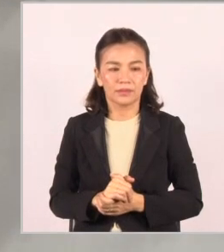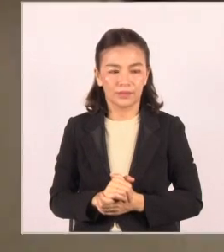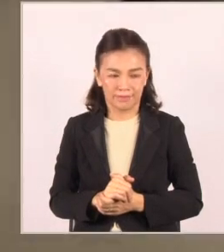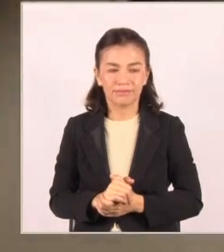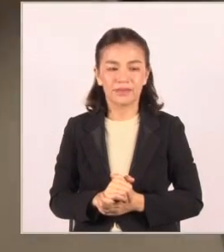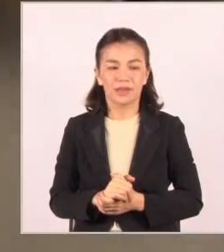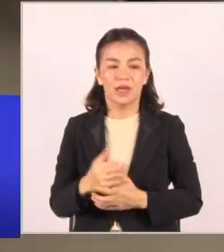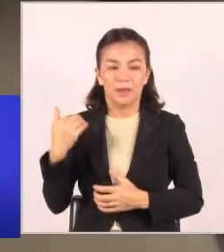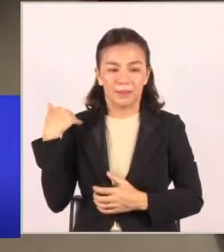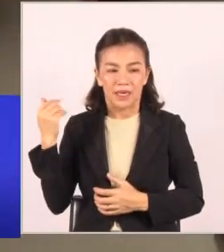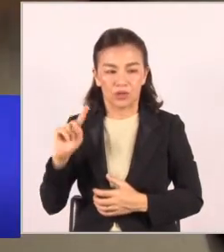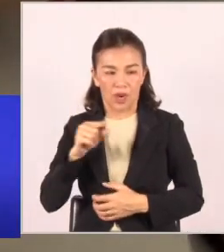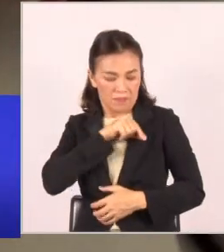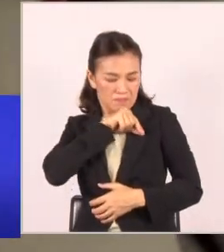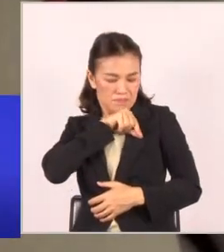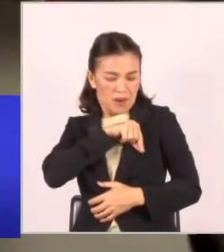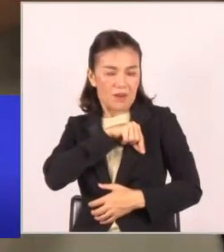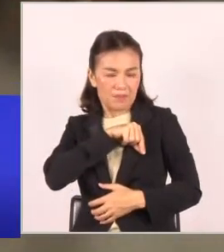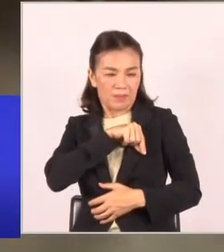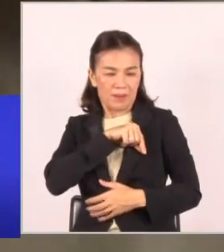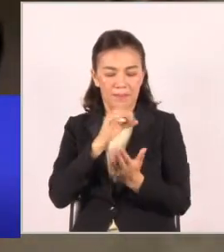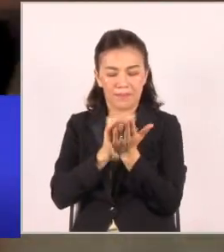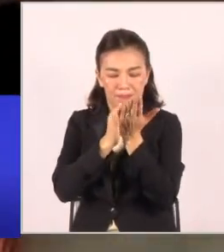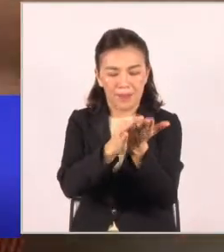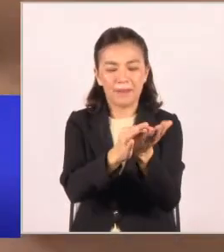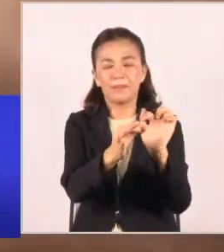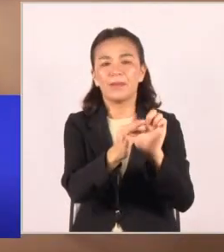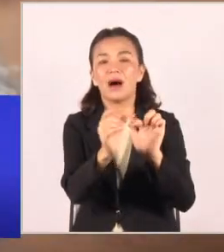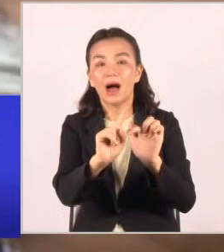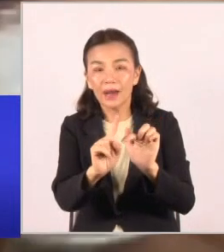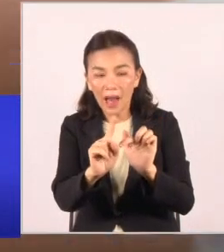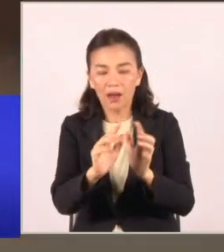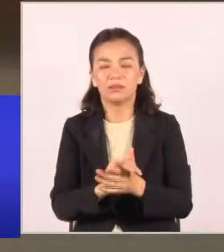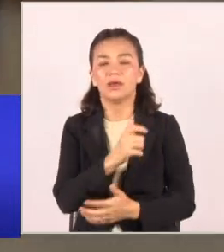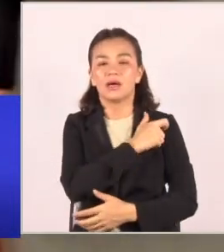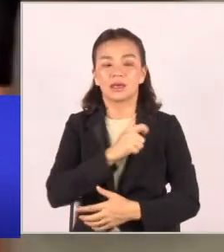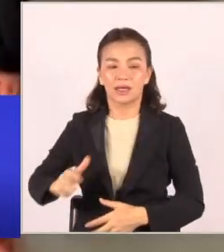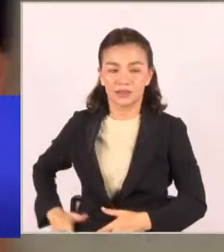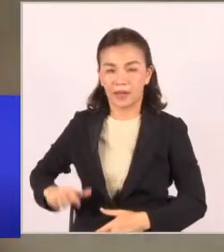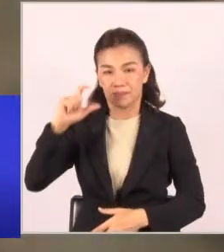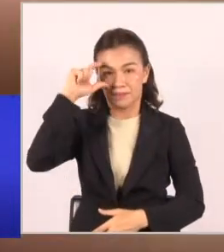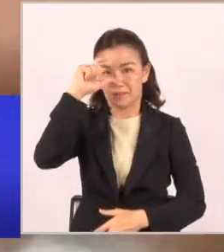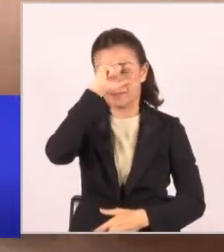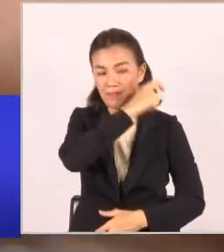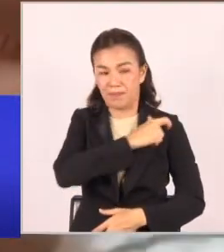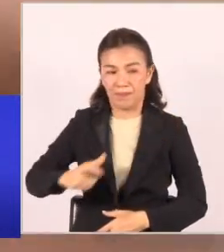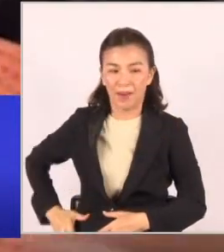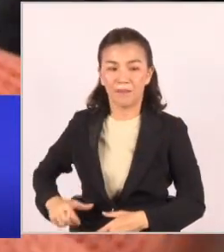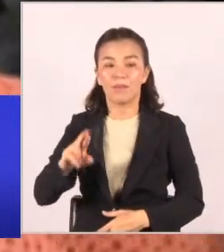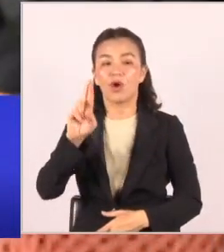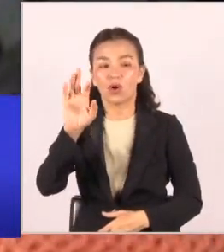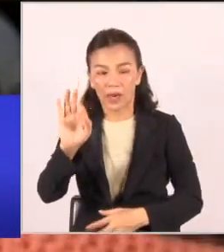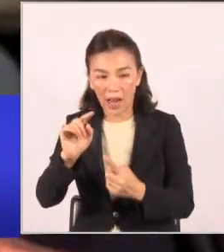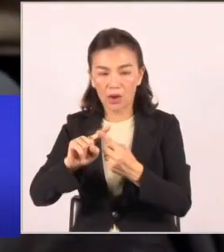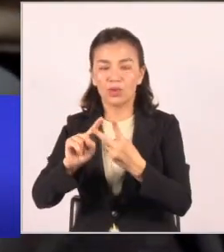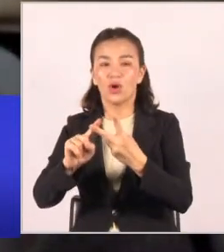ที่9แล้วก็พระบรมธาตุนาดูนนะคะร้อยตำรวจโทวิชิตท่านบอกว่าตัวเองเนี่ยเห็นแล้วนะว่ารถพุ่งตรงมายังตัวเองอย่างแร